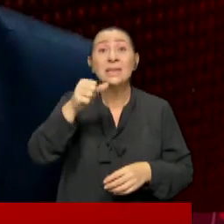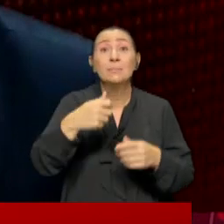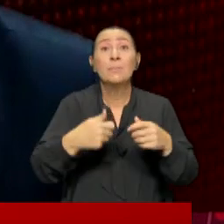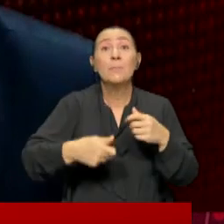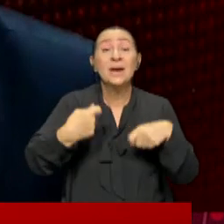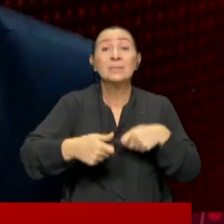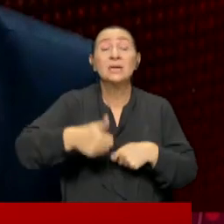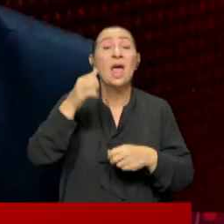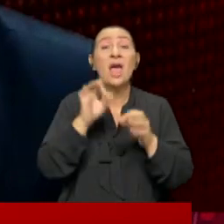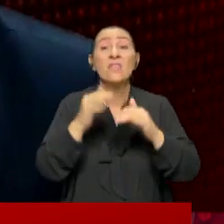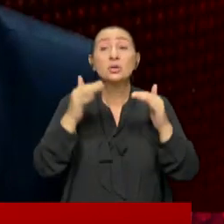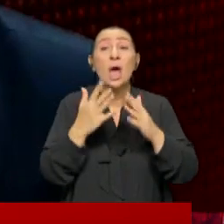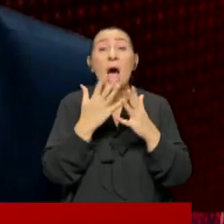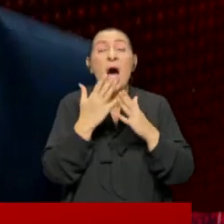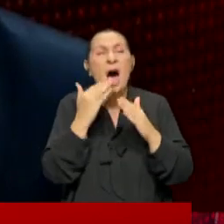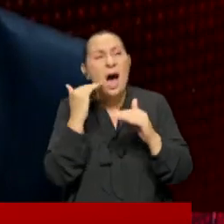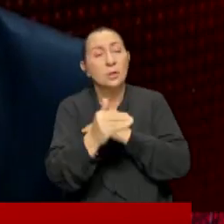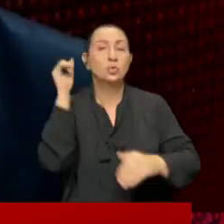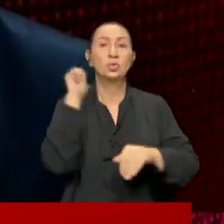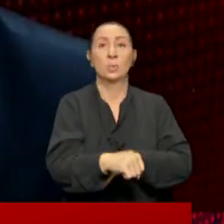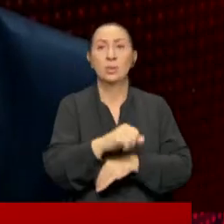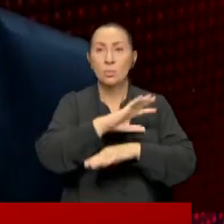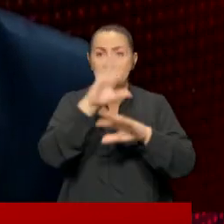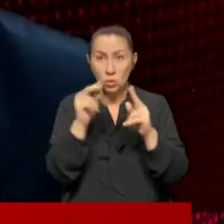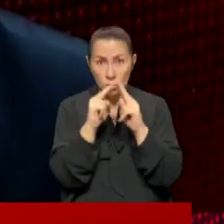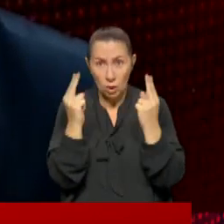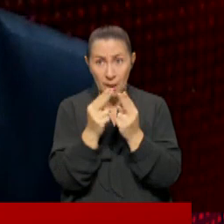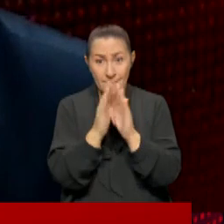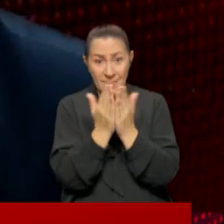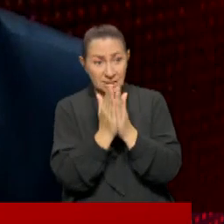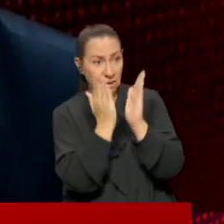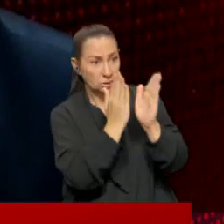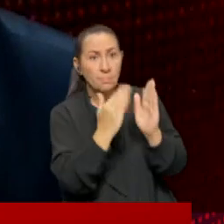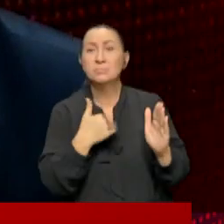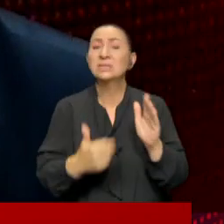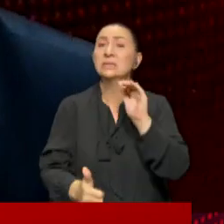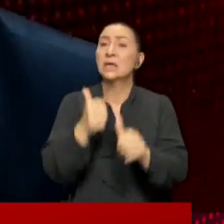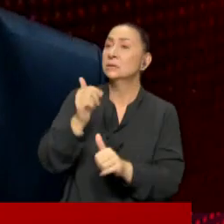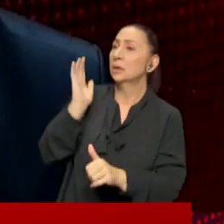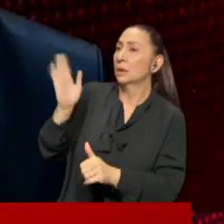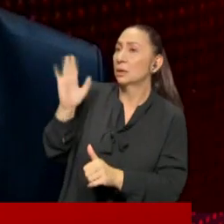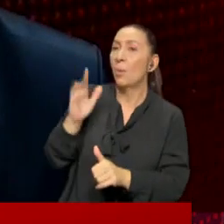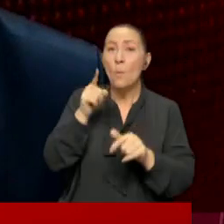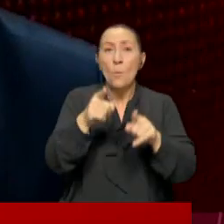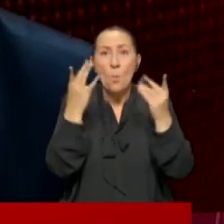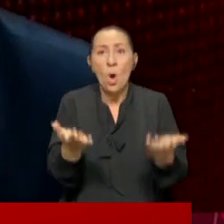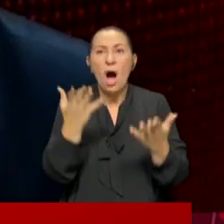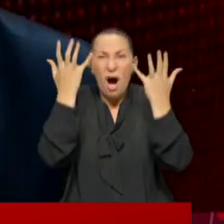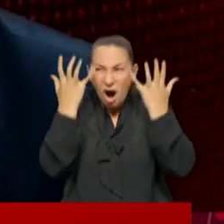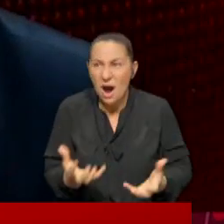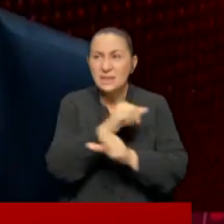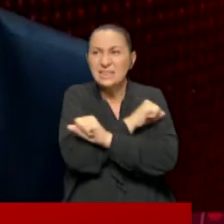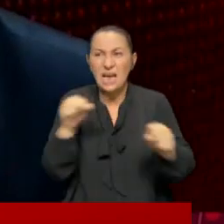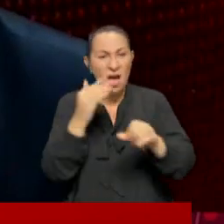ki enflasyon en büyük halk düşmanıdır. Bütün dünya Mersin'e giderken tersine gidip böyle ağır bir